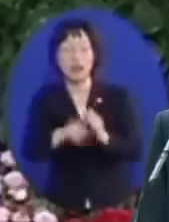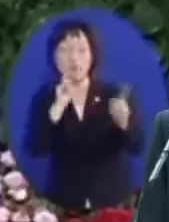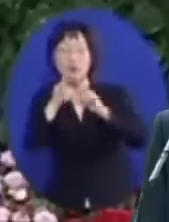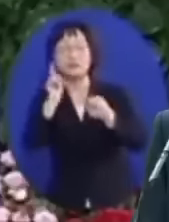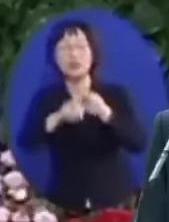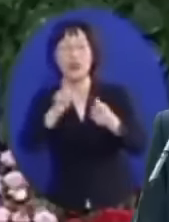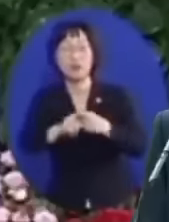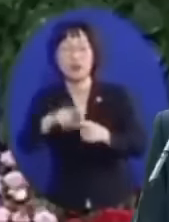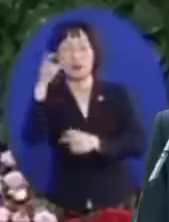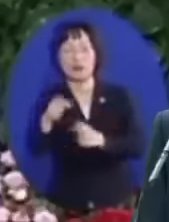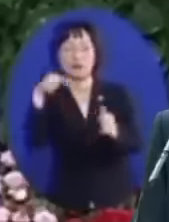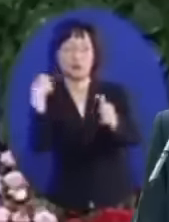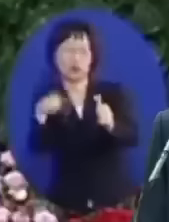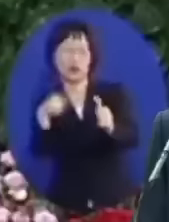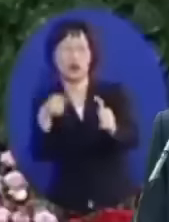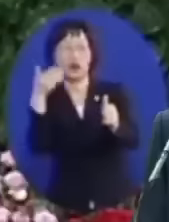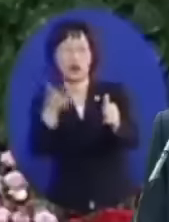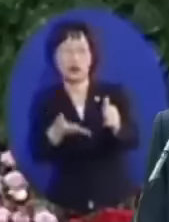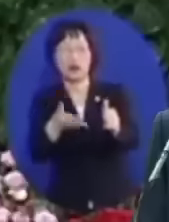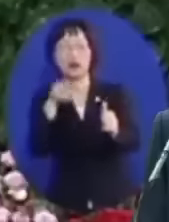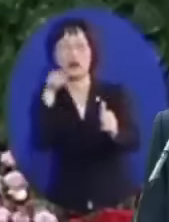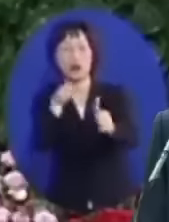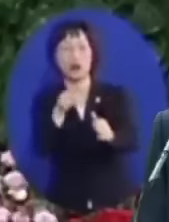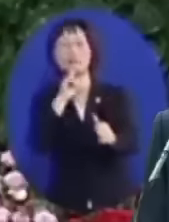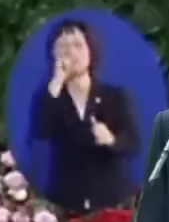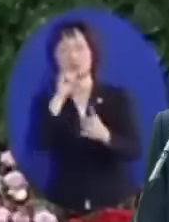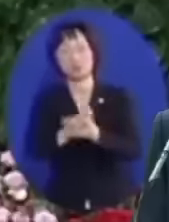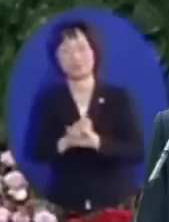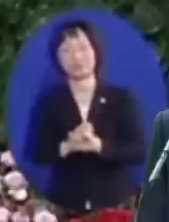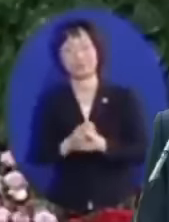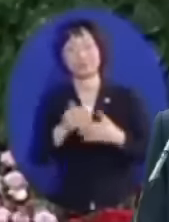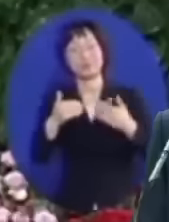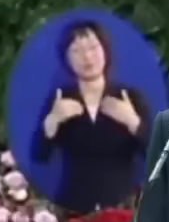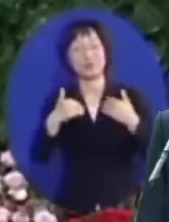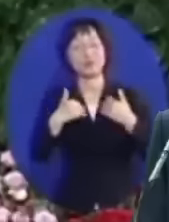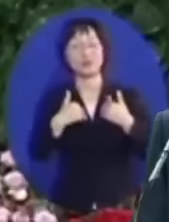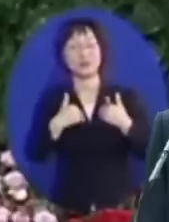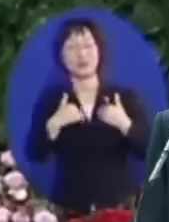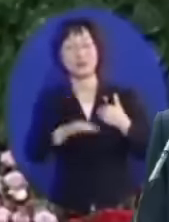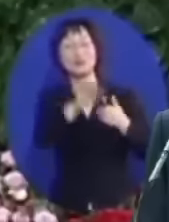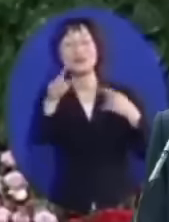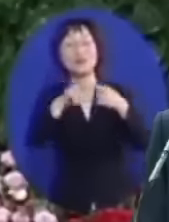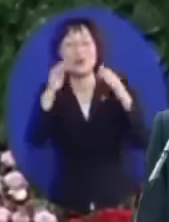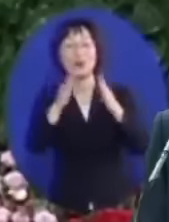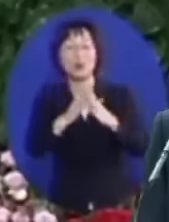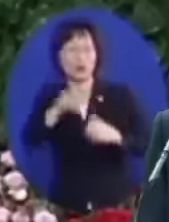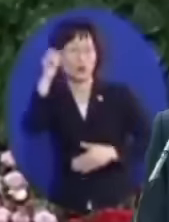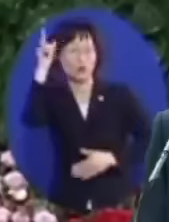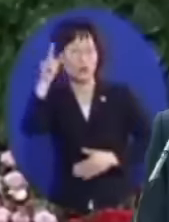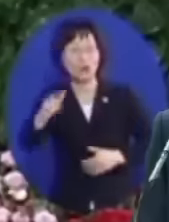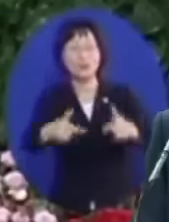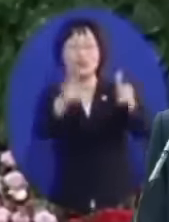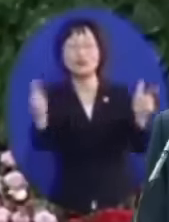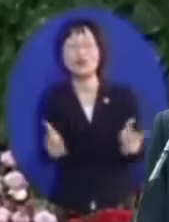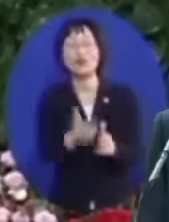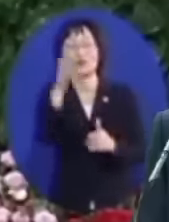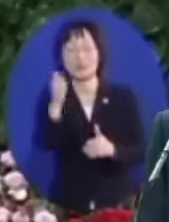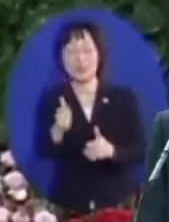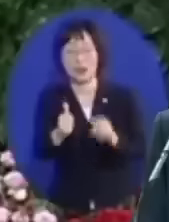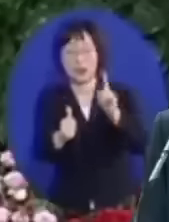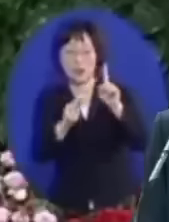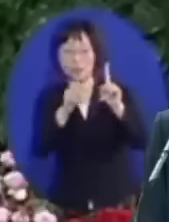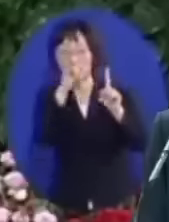말씀을 강론하라고 말하는 것입니다. 저는 우리 교회 훌륭한 구역장 한 분이